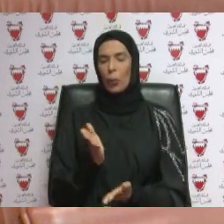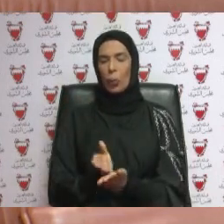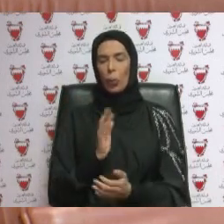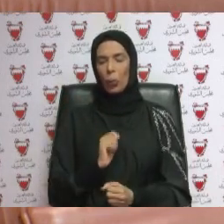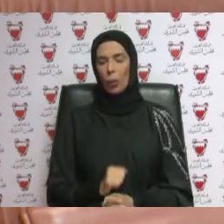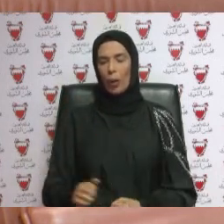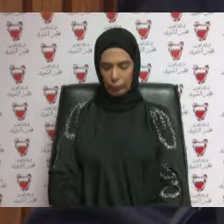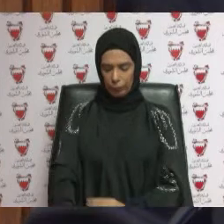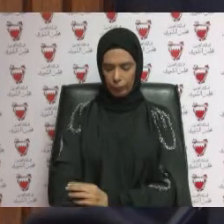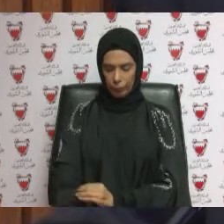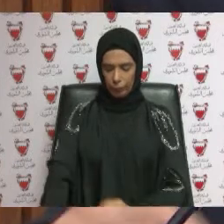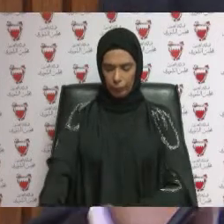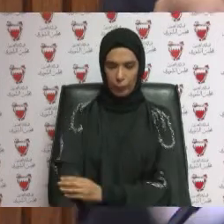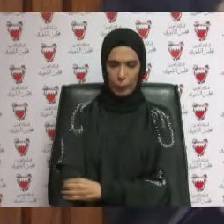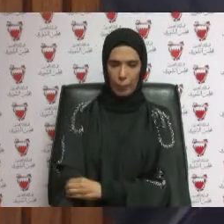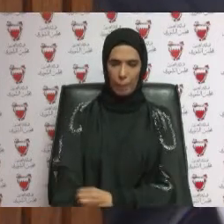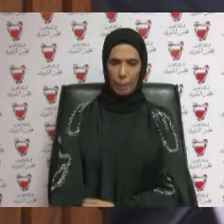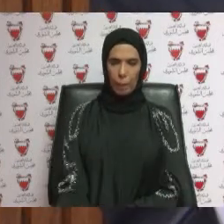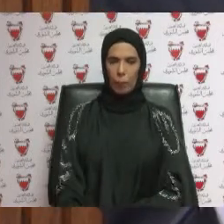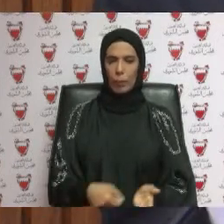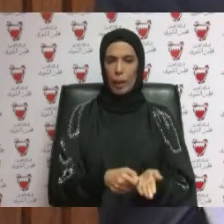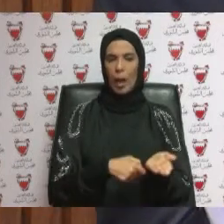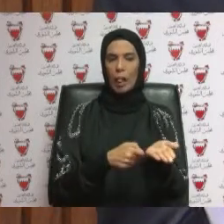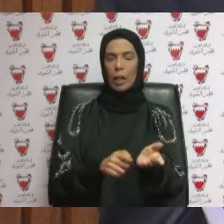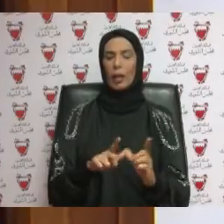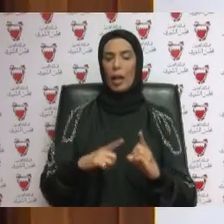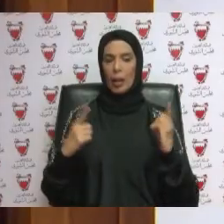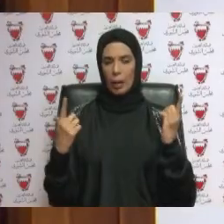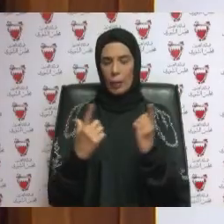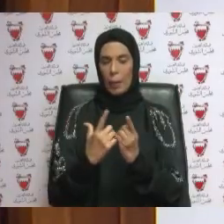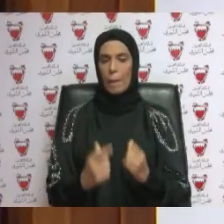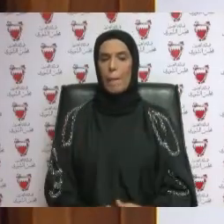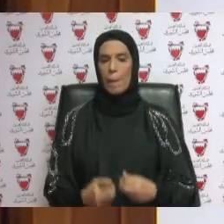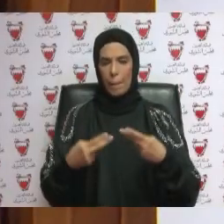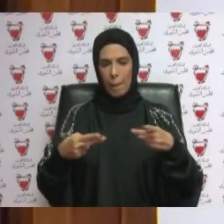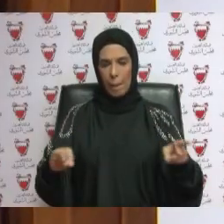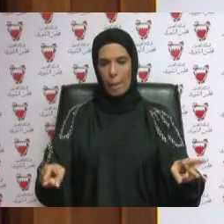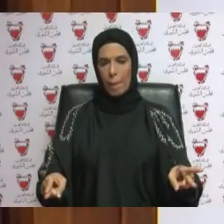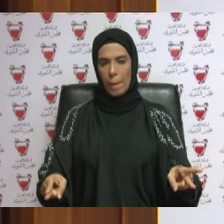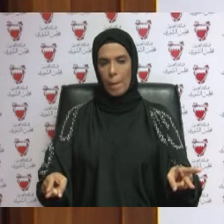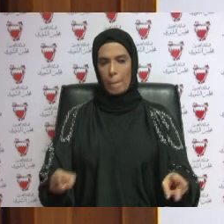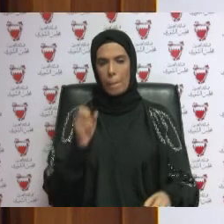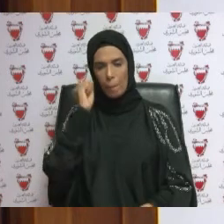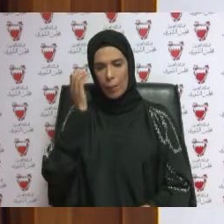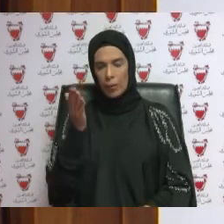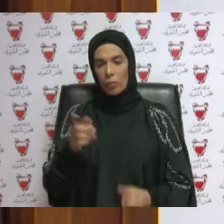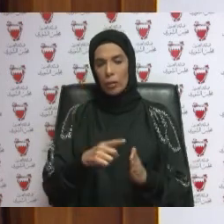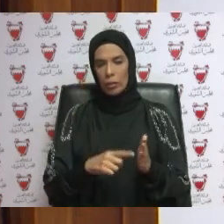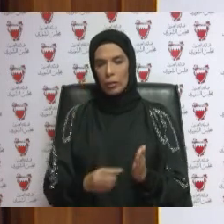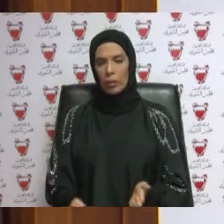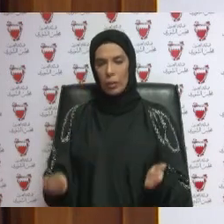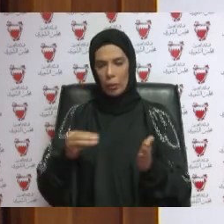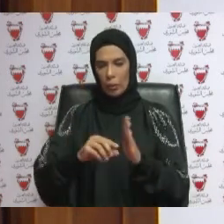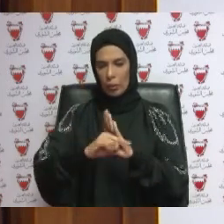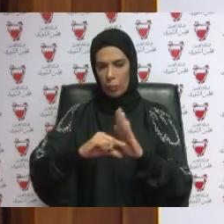وقضاياها وتمكينها. شكرا سيد الرئيس. تفضل بس مقرأ توصية اللجنة. توصية: الموافقة على جواز نظر الاقتراح بقانون بشأن إضافة بن